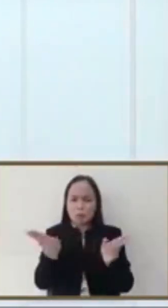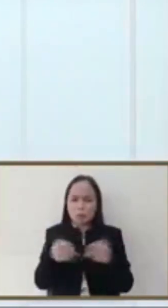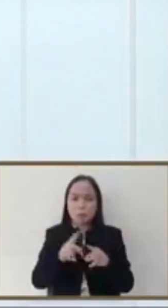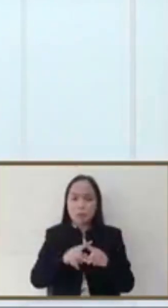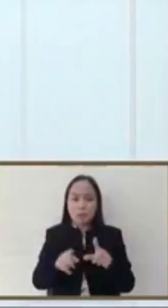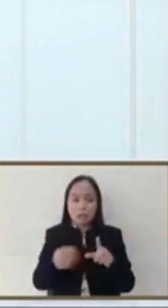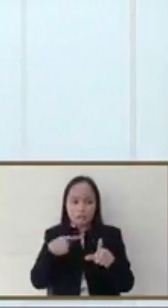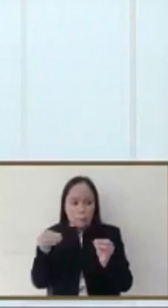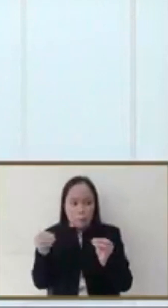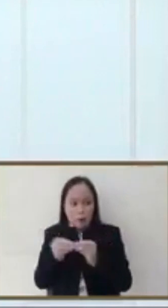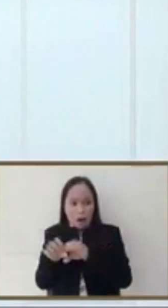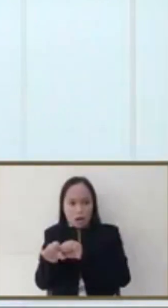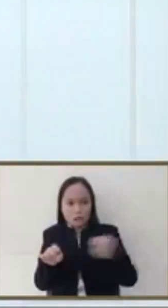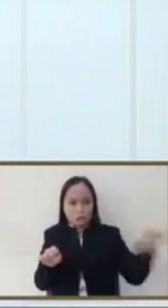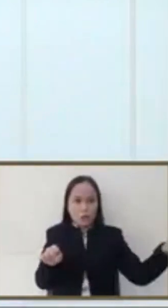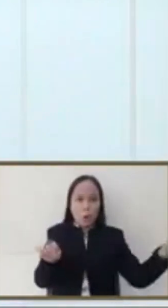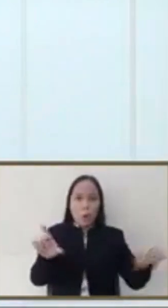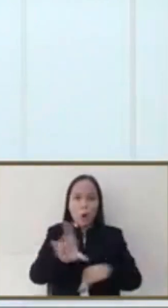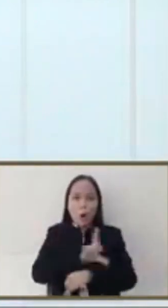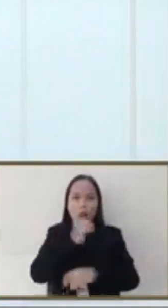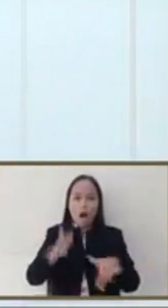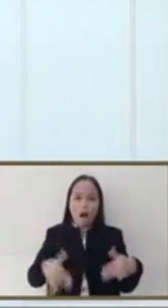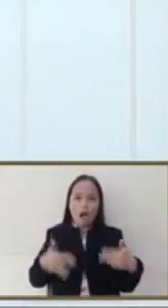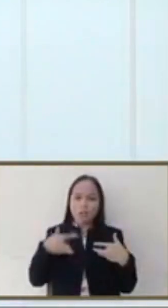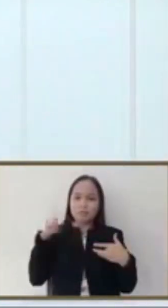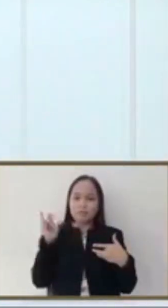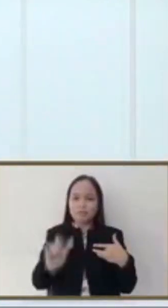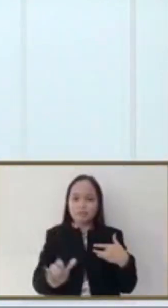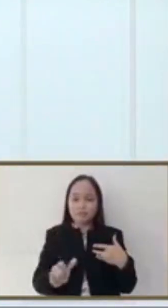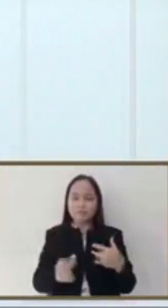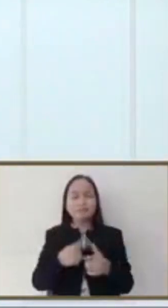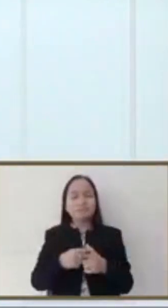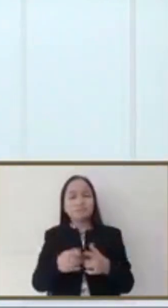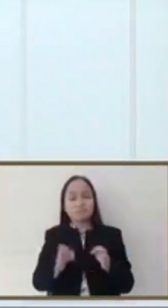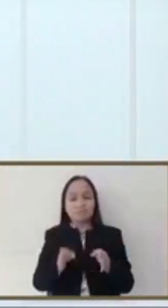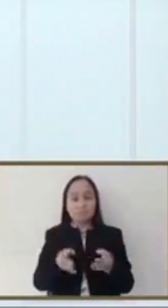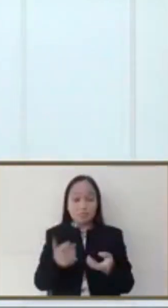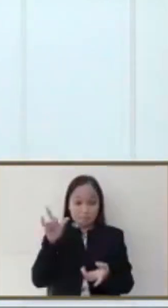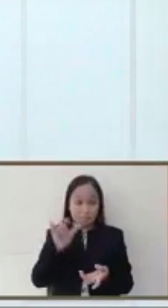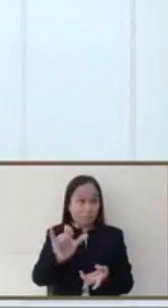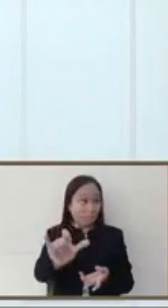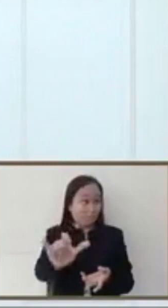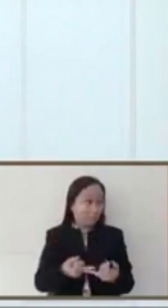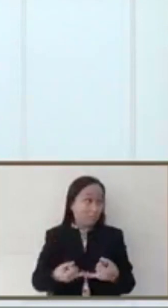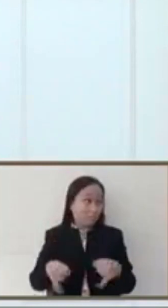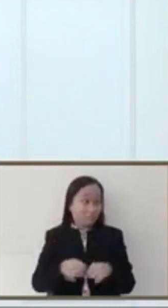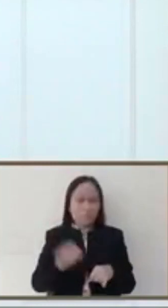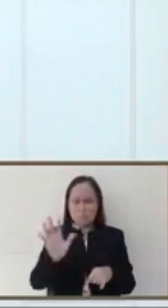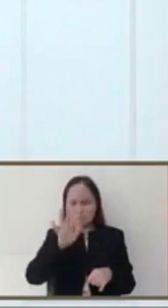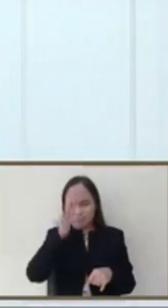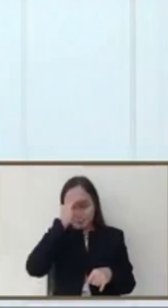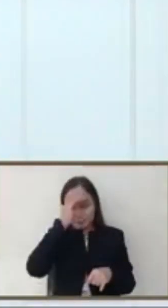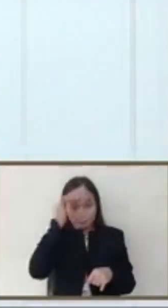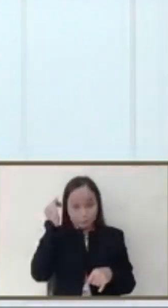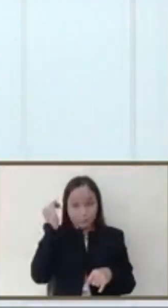natin na susunod. Now, if eternity matters, Kalimutan natin yun,